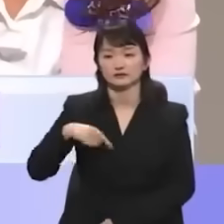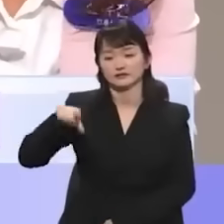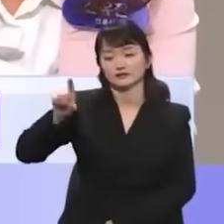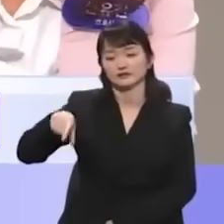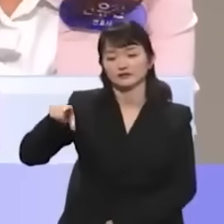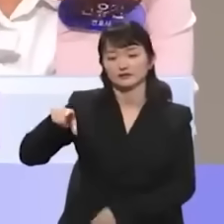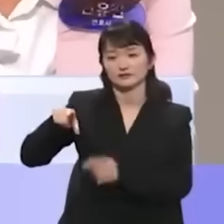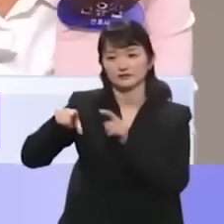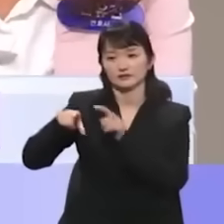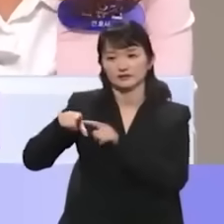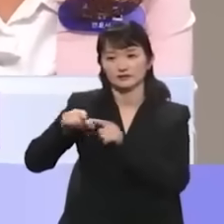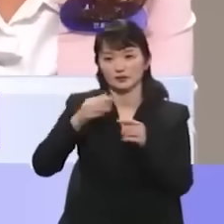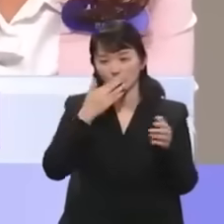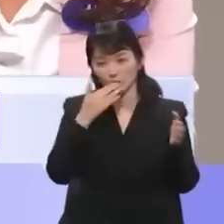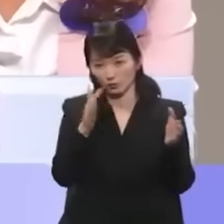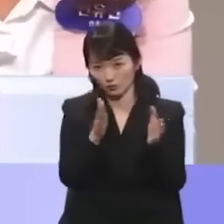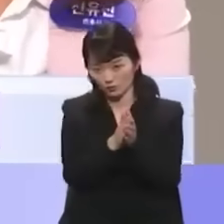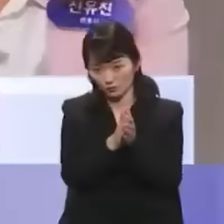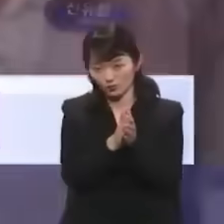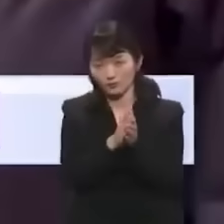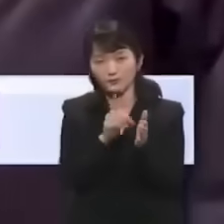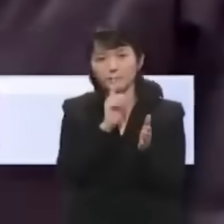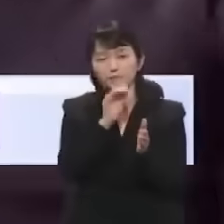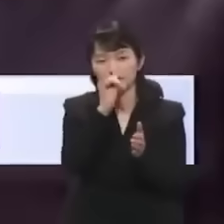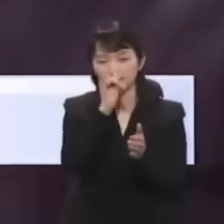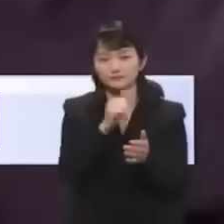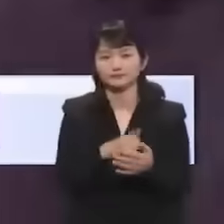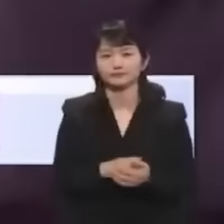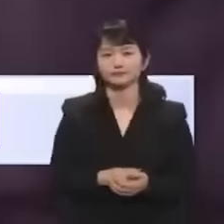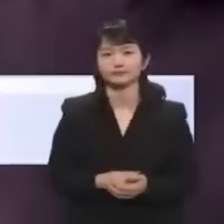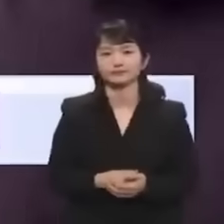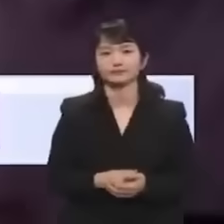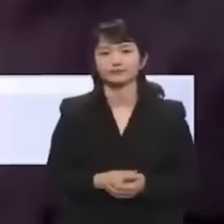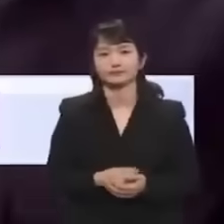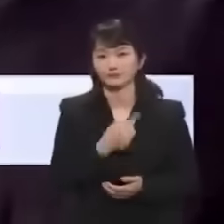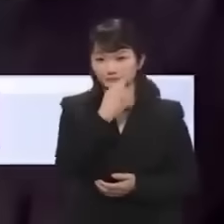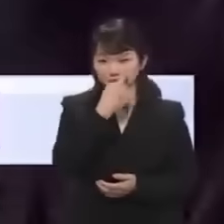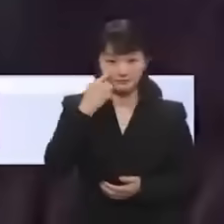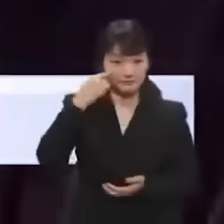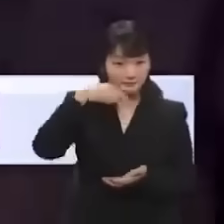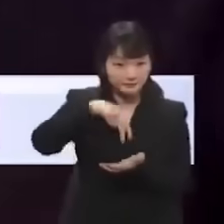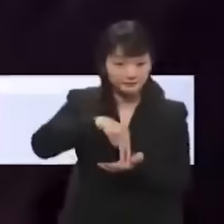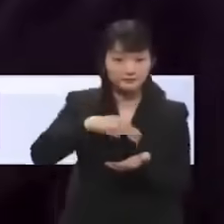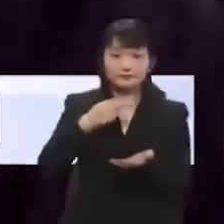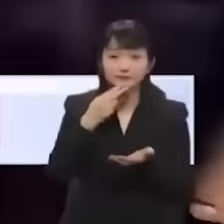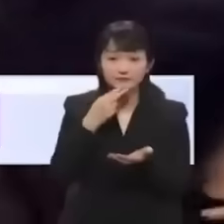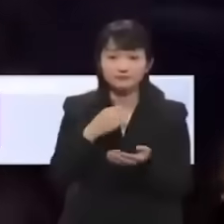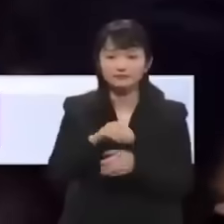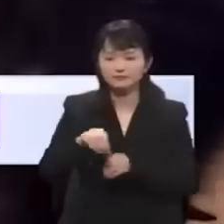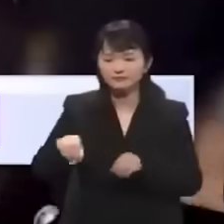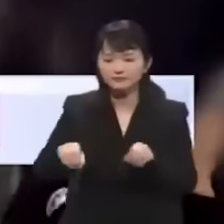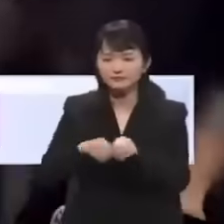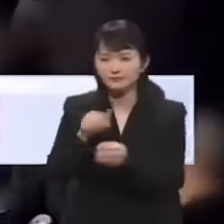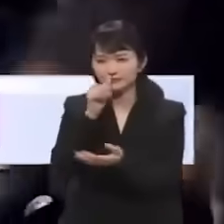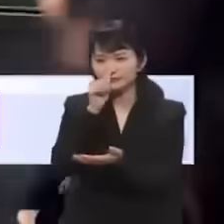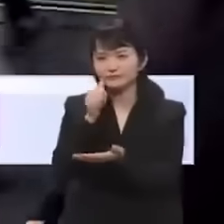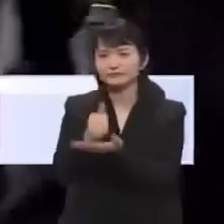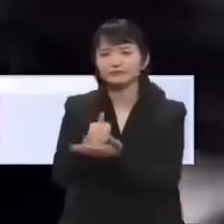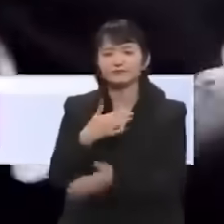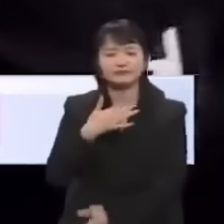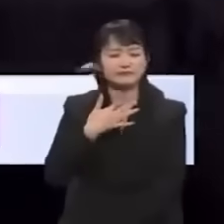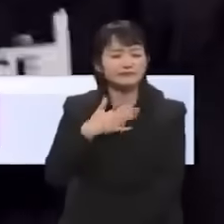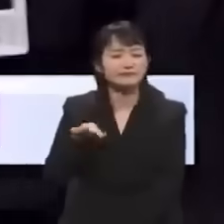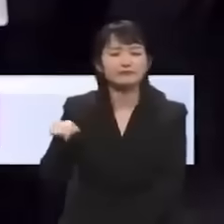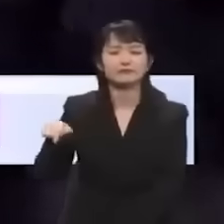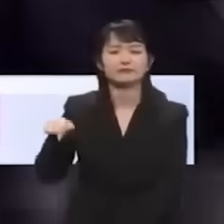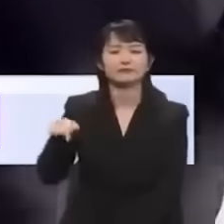공범이다고 하는데 만약에이 공범 주장 자체가 입증이 되지 않는다면 오히려 를 부인하고 있다 범행